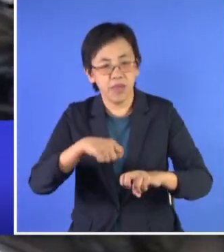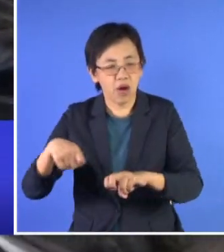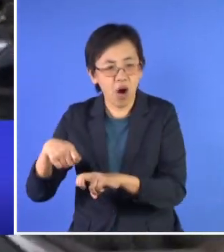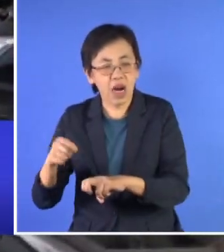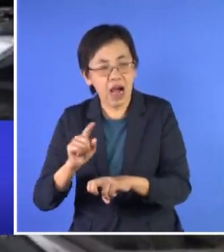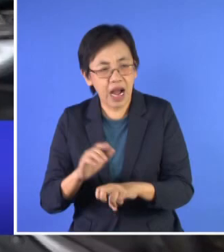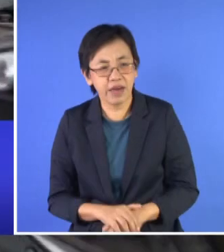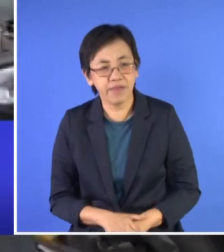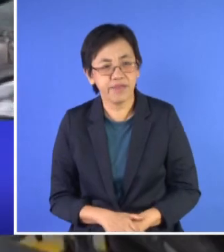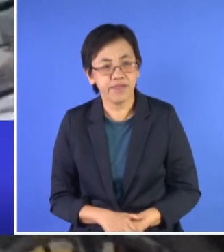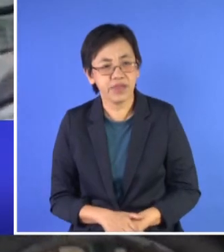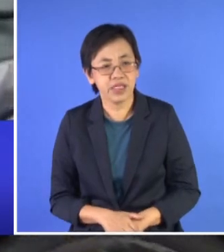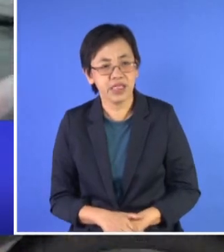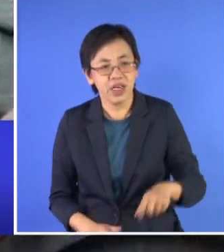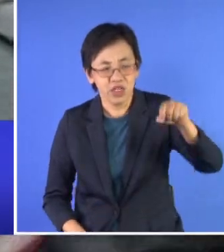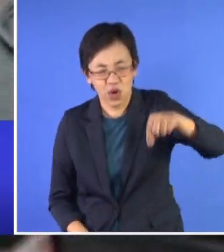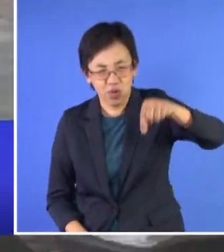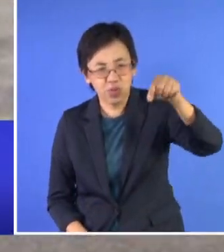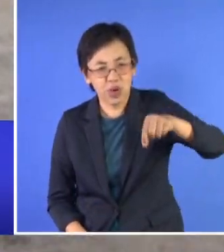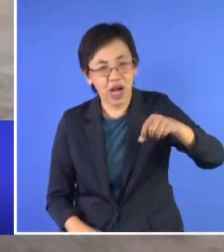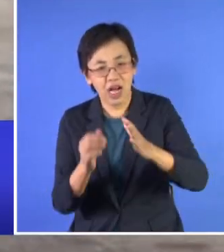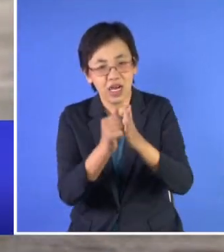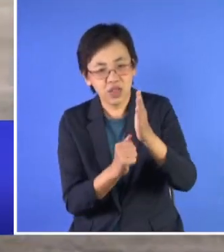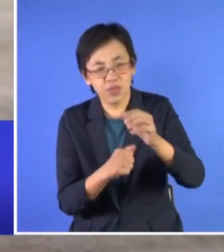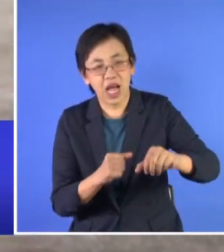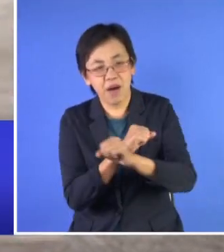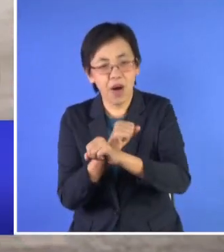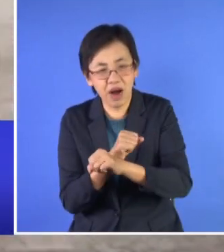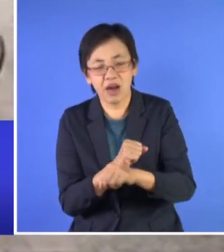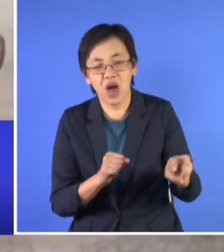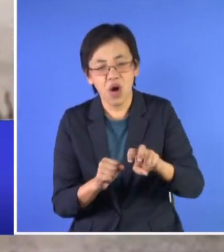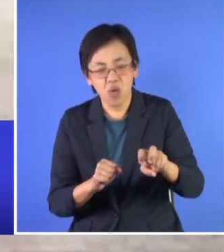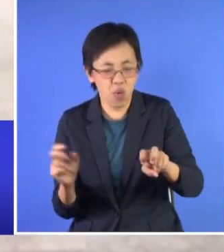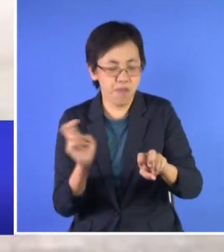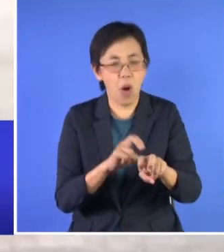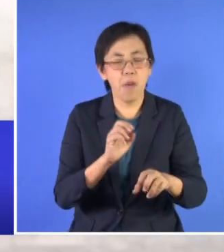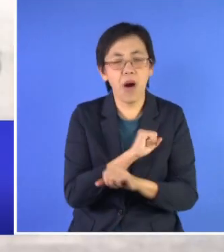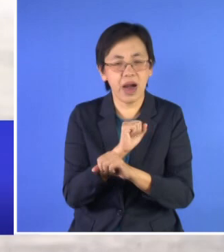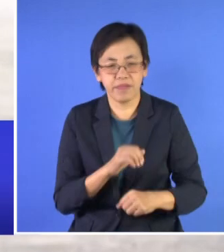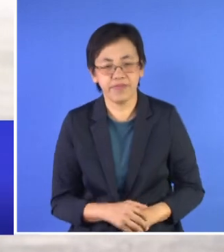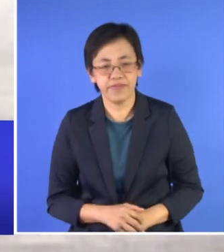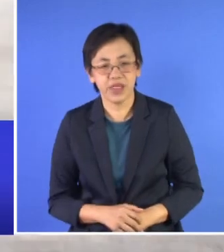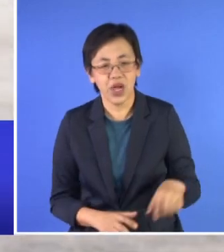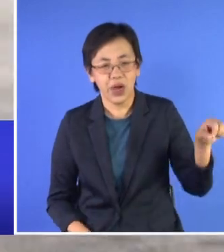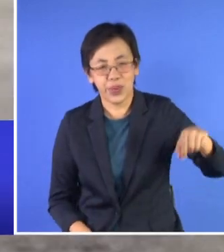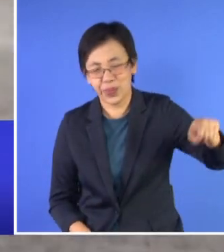าที่เลยสวม นี่ค่ะ สวมมือยางป้องกันงูกัดแล้วในที่สุดออกมาได้ครั้งที่3เต็งแหม